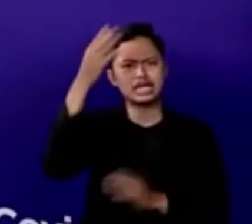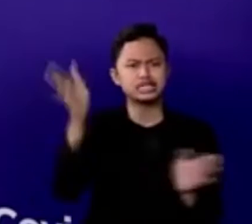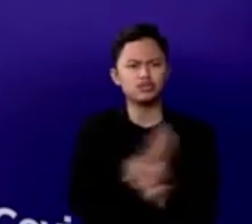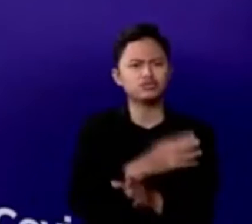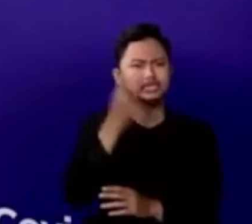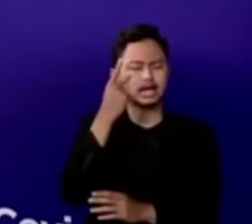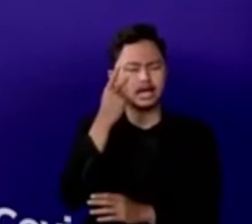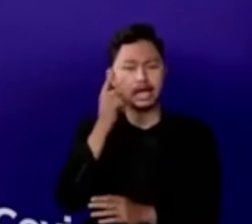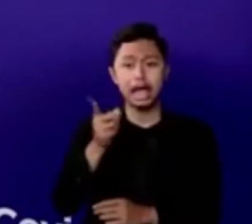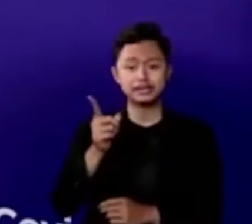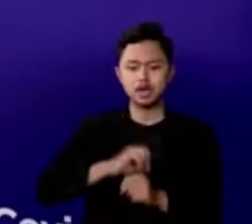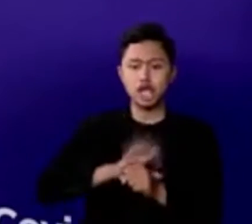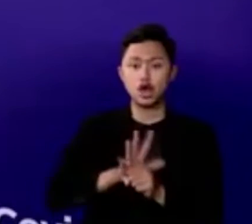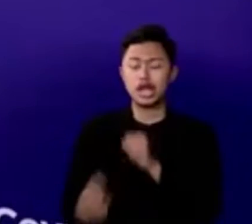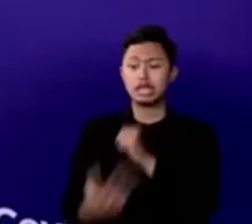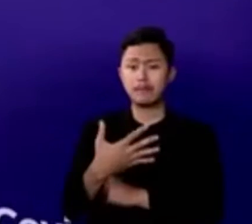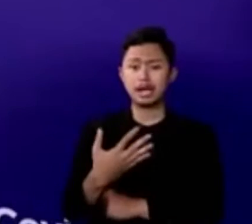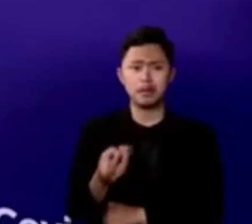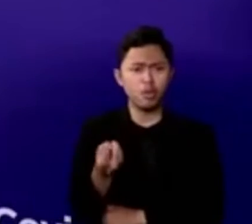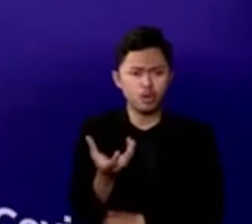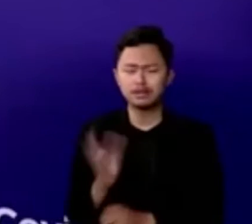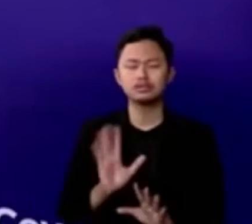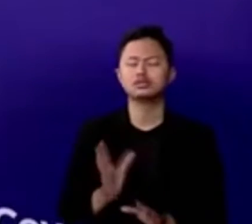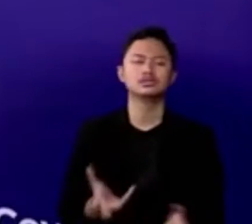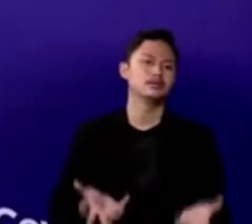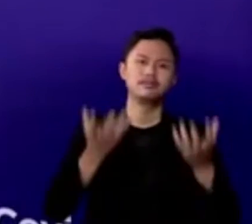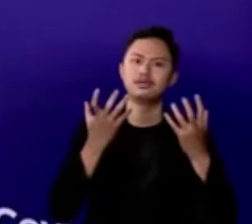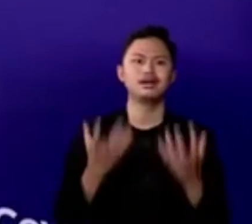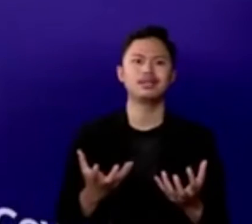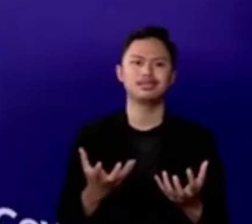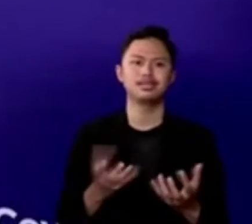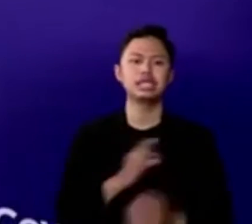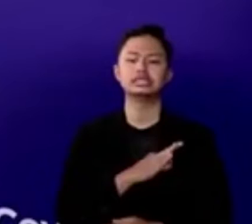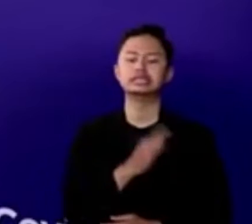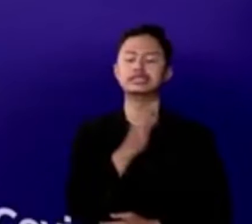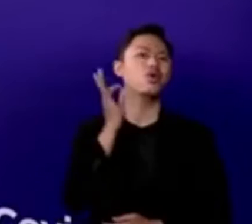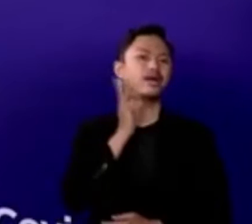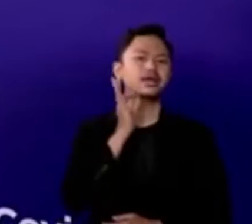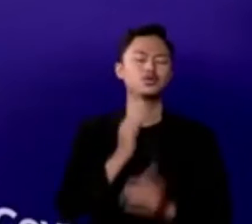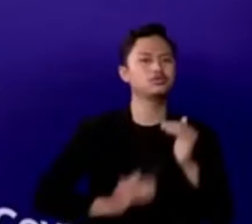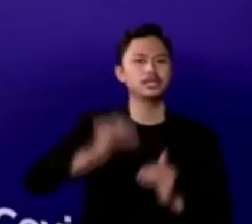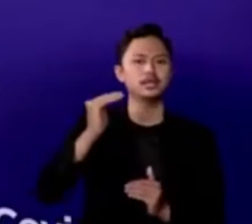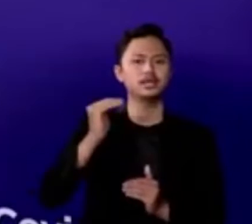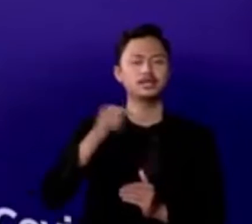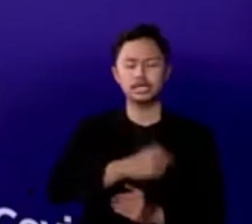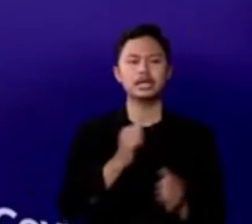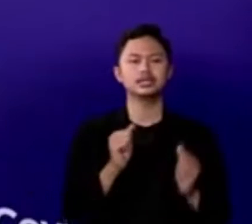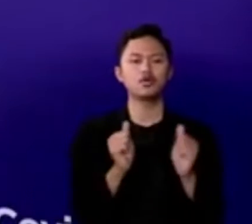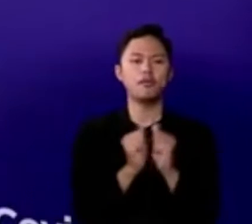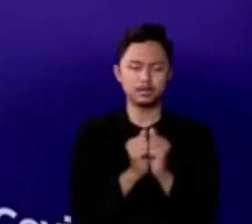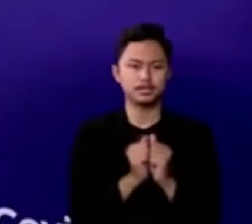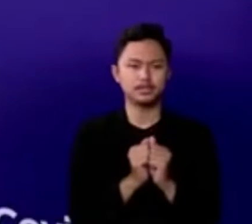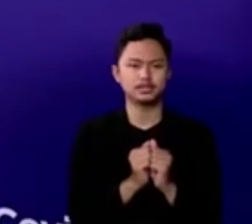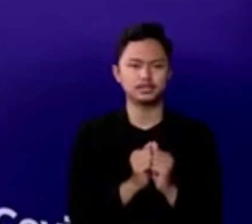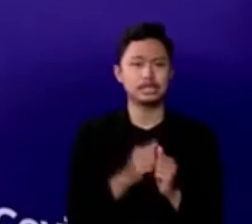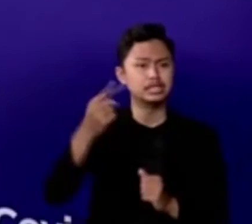19 itu tidak sederhana tidak mudah Kompleks bahkan membahayakan jiwa jadi ini benar-benar kita pegang menjadi